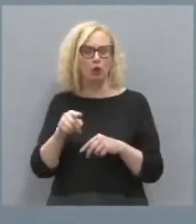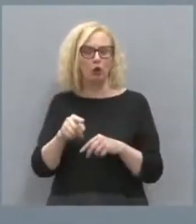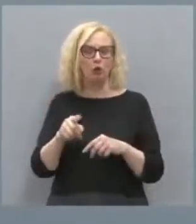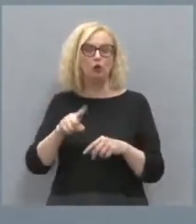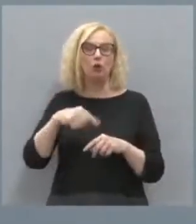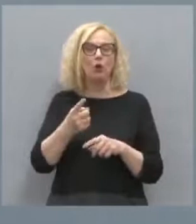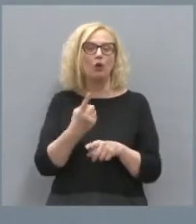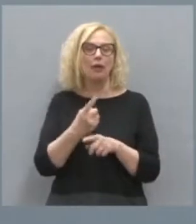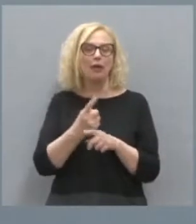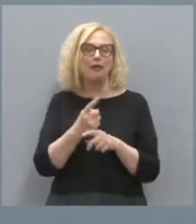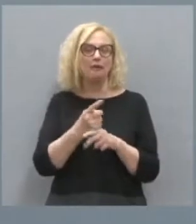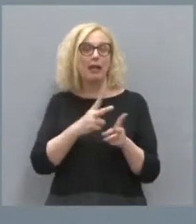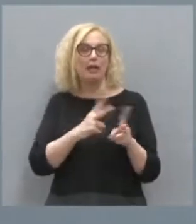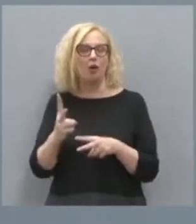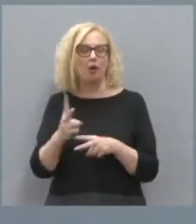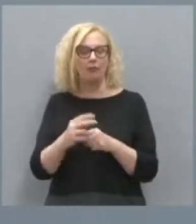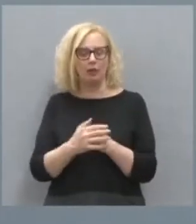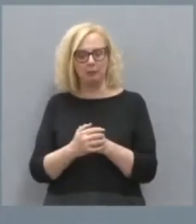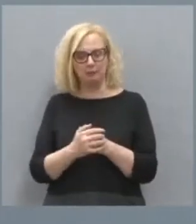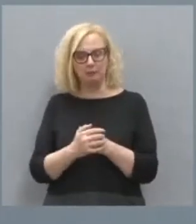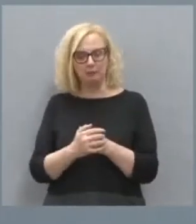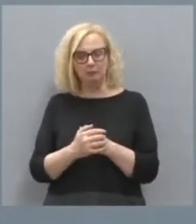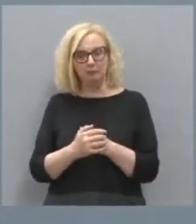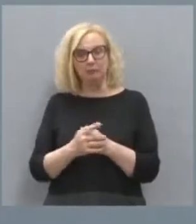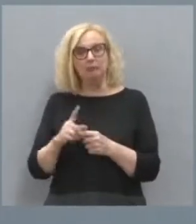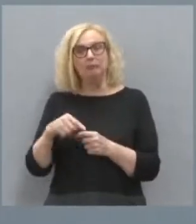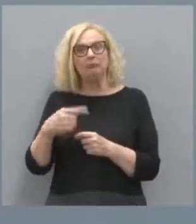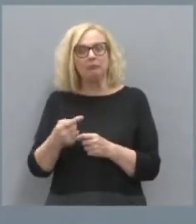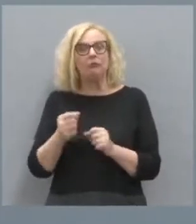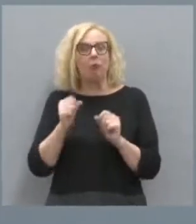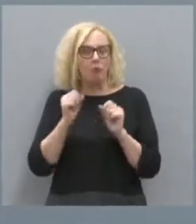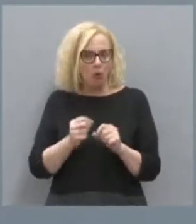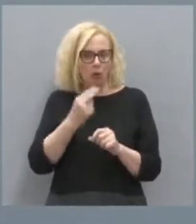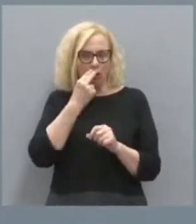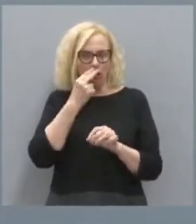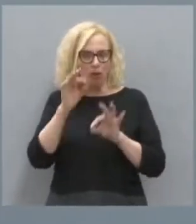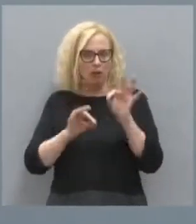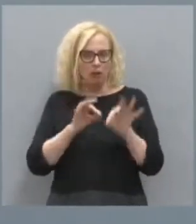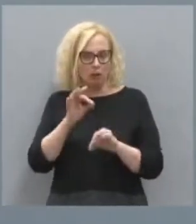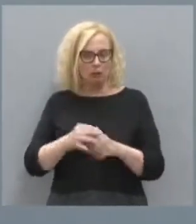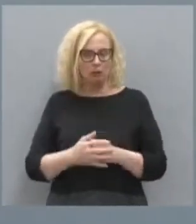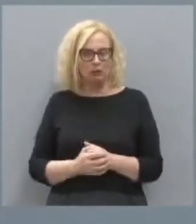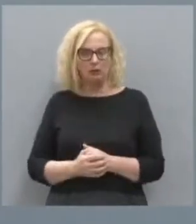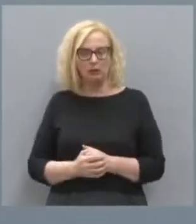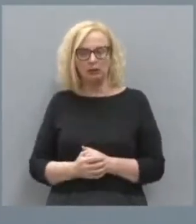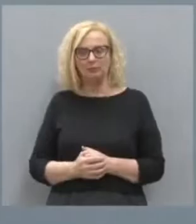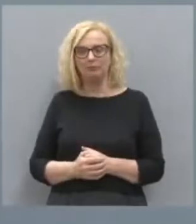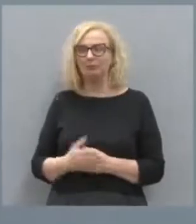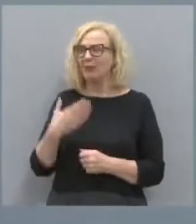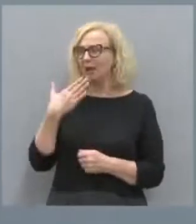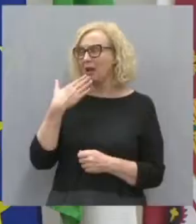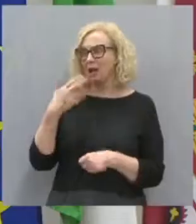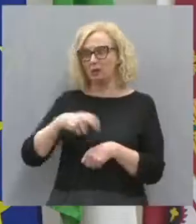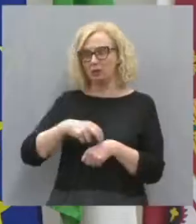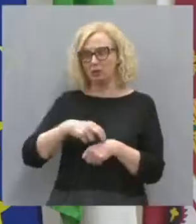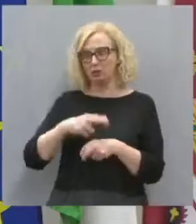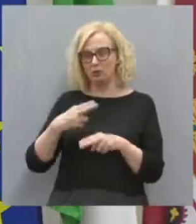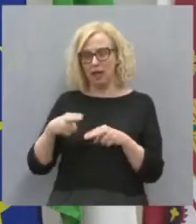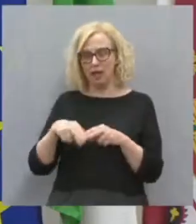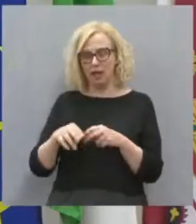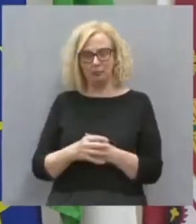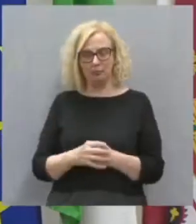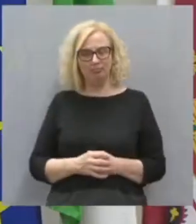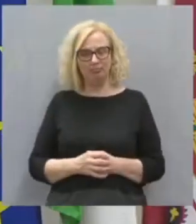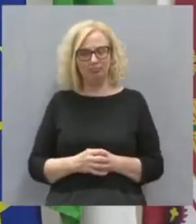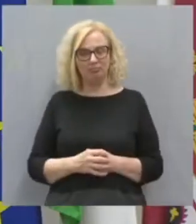essere ricoverate e che poi purtroppo finiscono anche in rianimazione grazie allora in qualche domanda